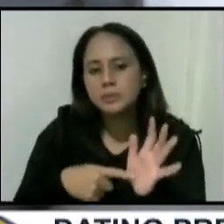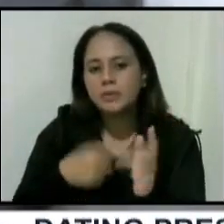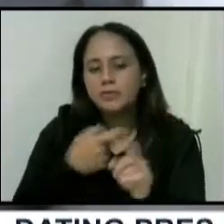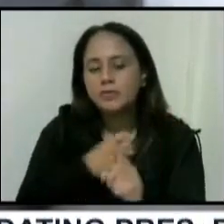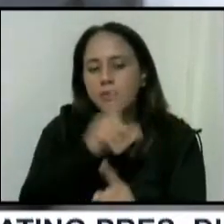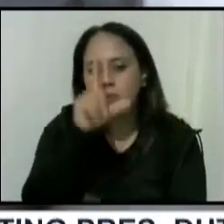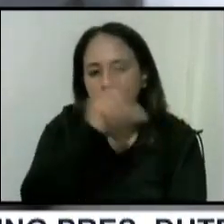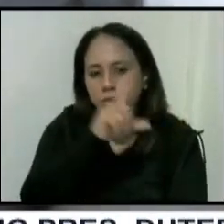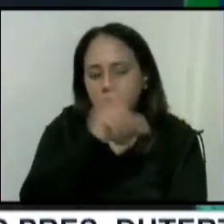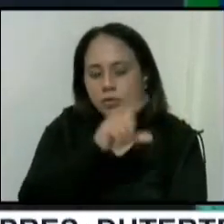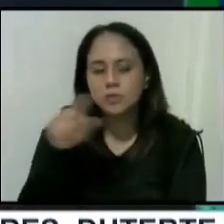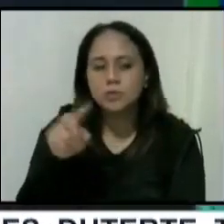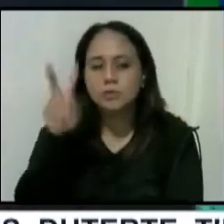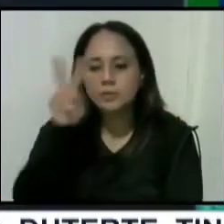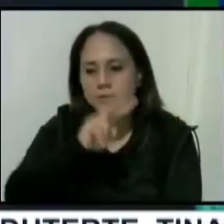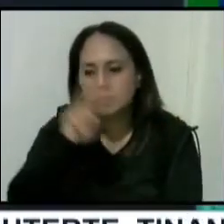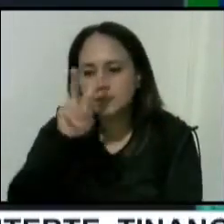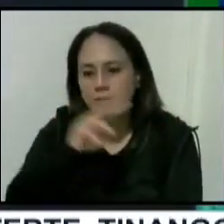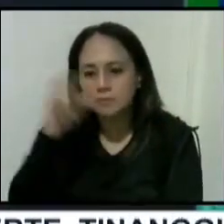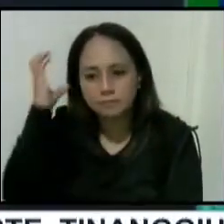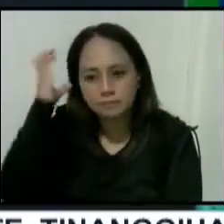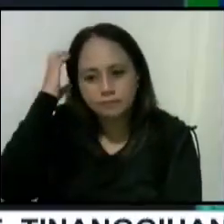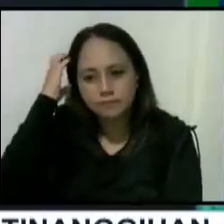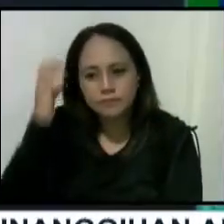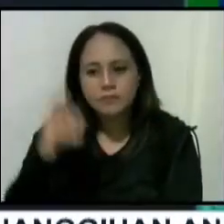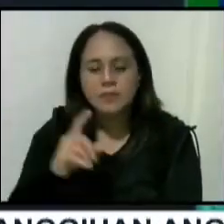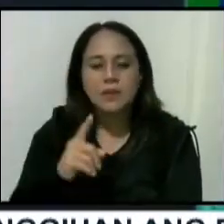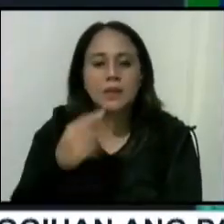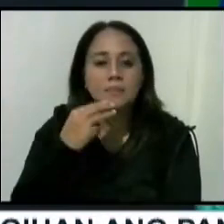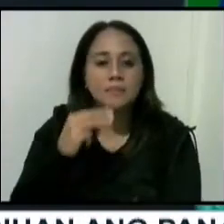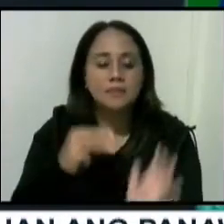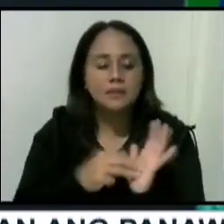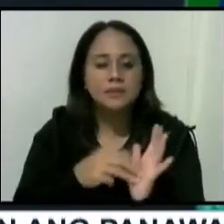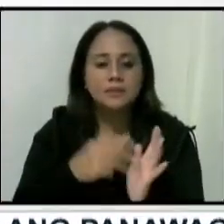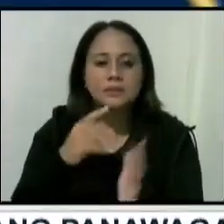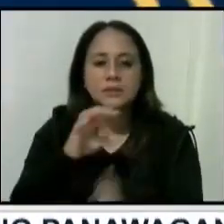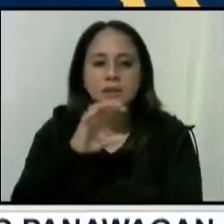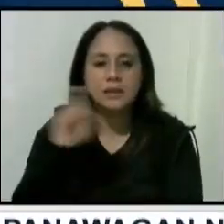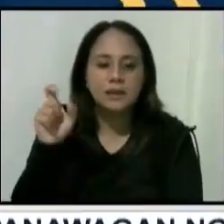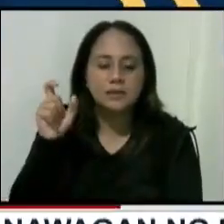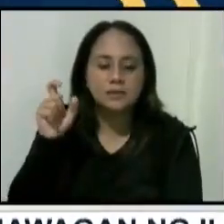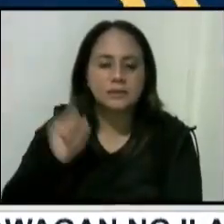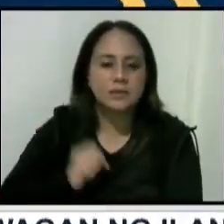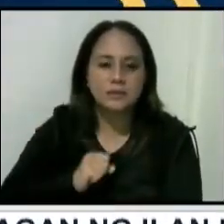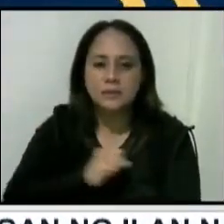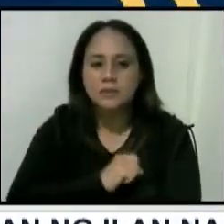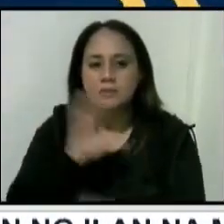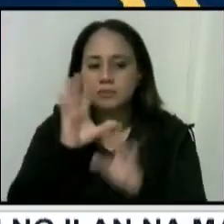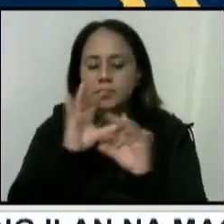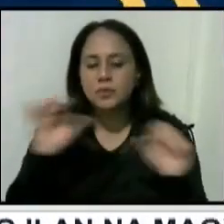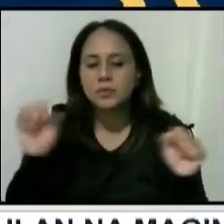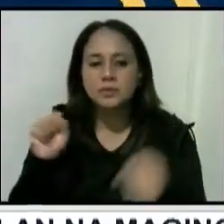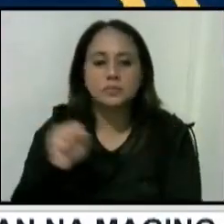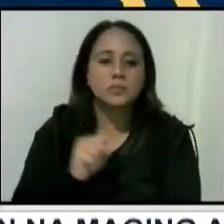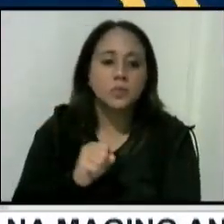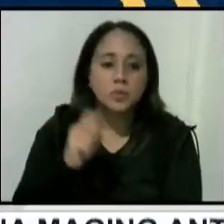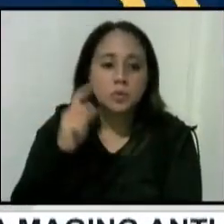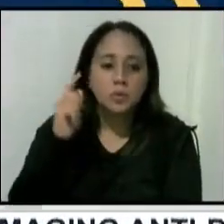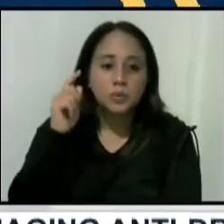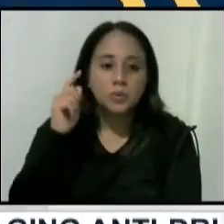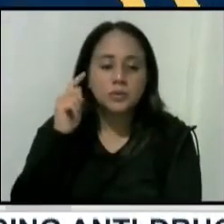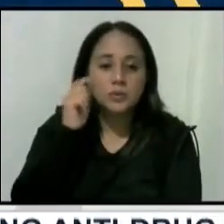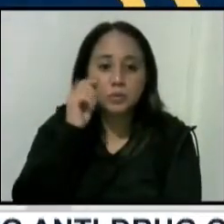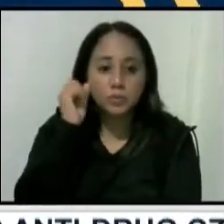hanggang Visayas and Mindanao. Sa isang mensahe ni dating Senate President Soto, nagpasalamat naman siya sa alok ng